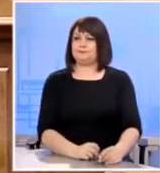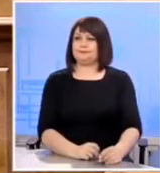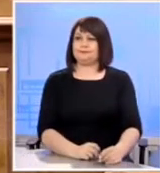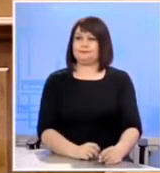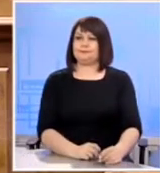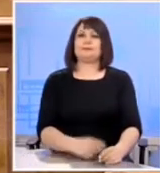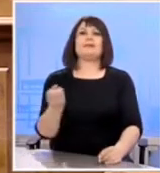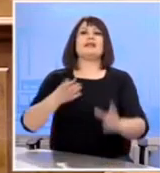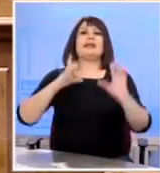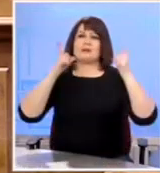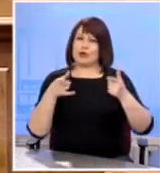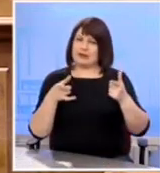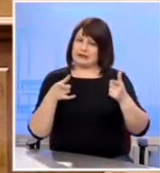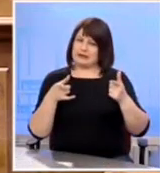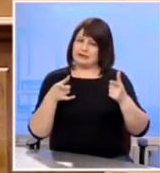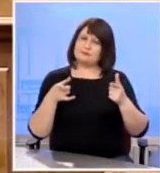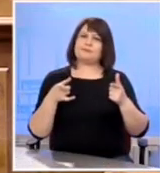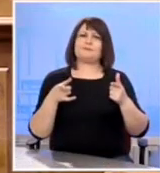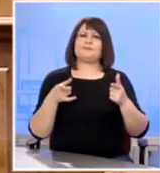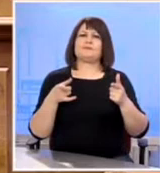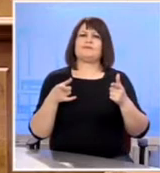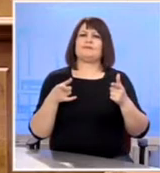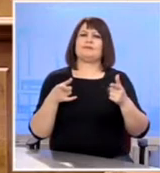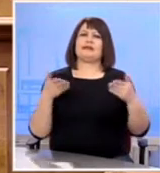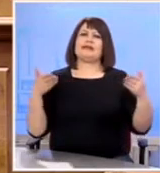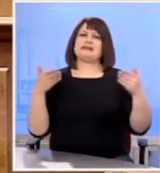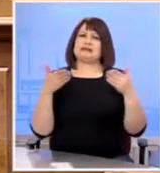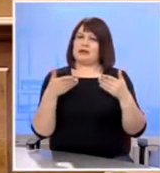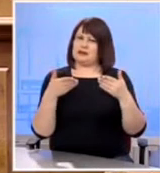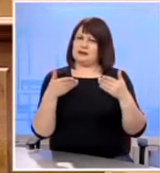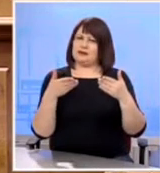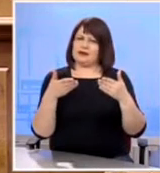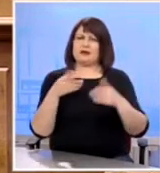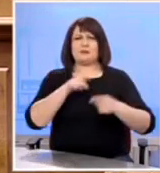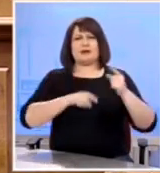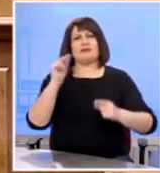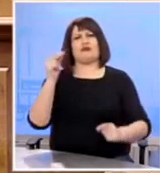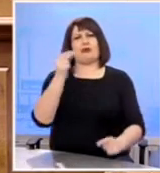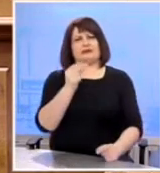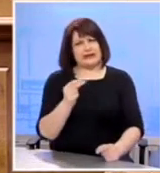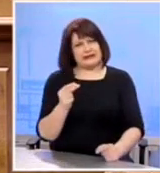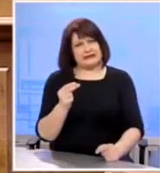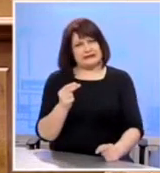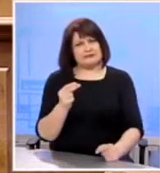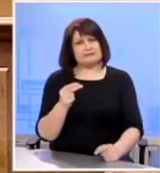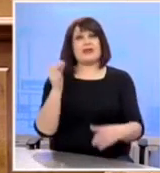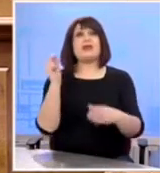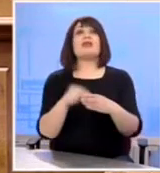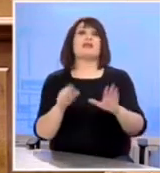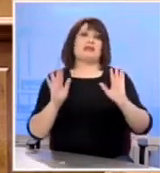Από τη Νέα Δημοκρατία και η εισηγήτρια και άλλοι βουλευτές της θα καταψηφίσουν